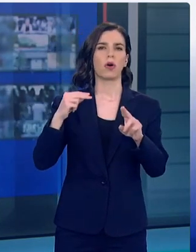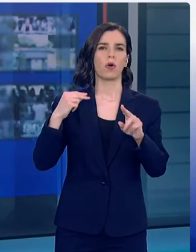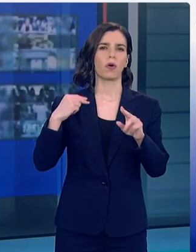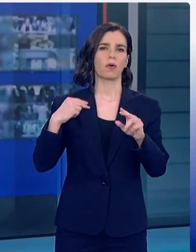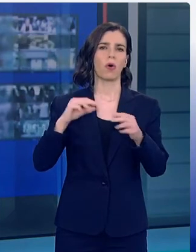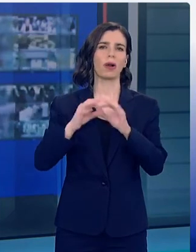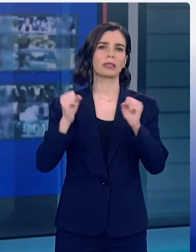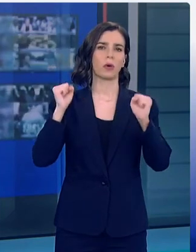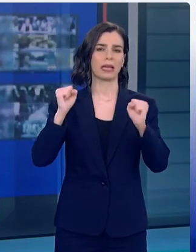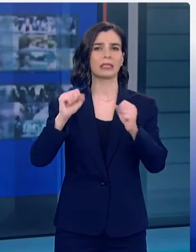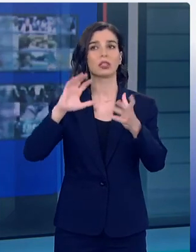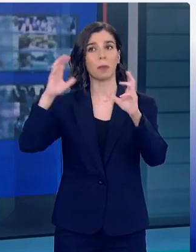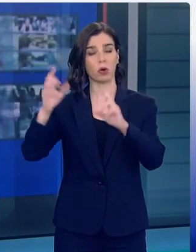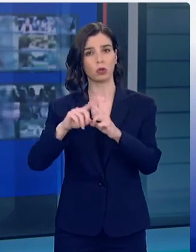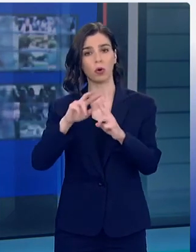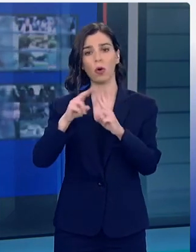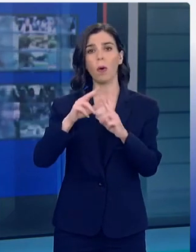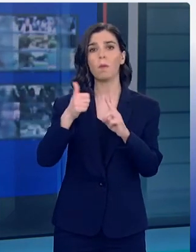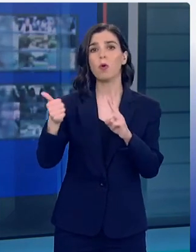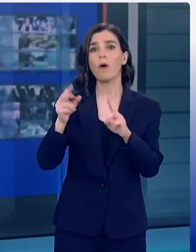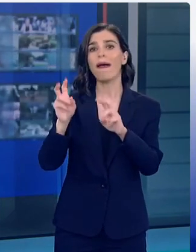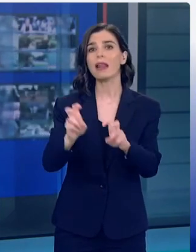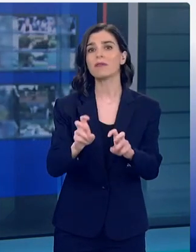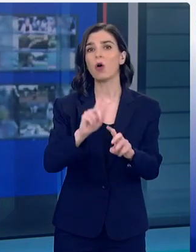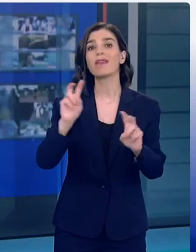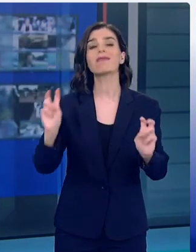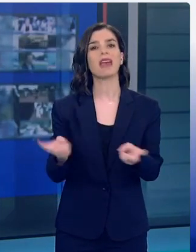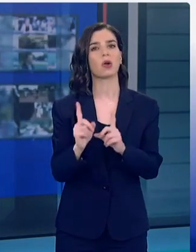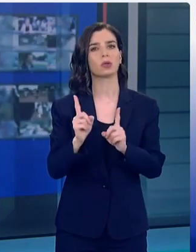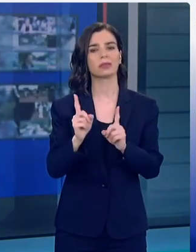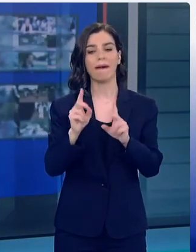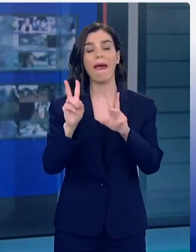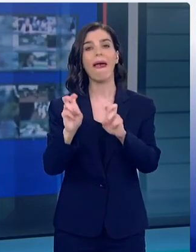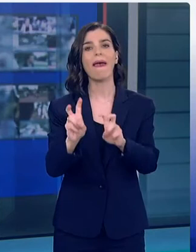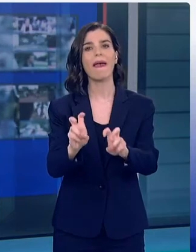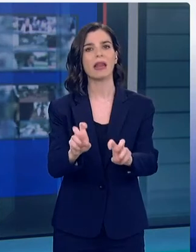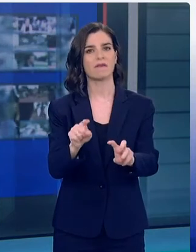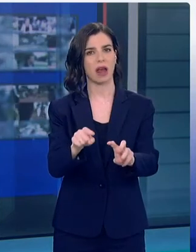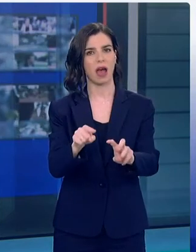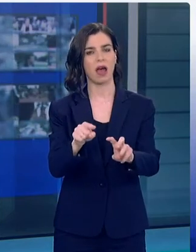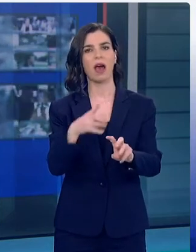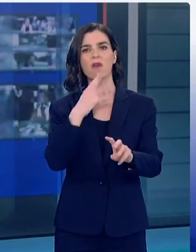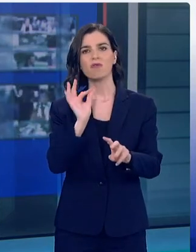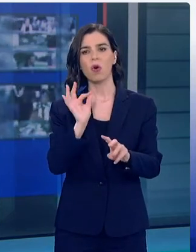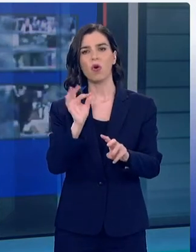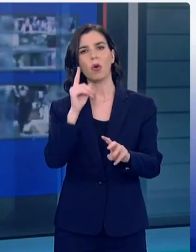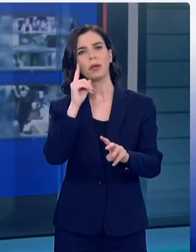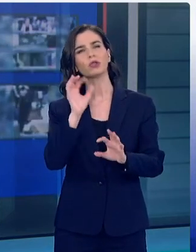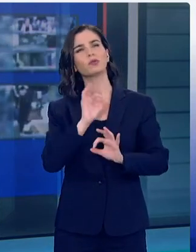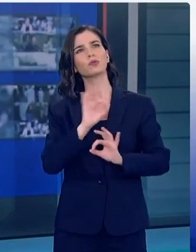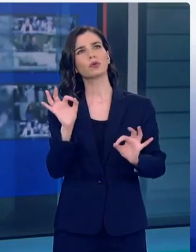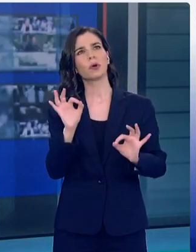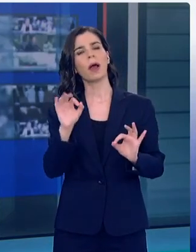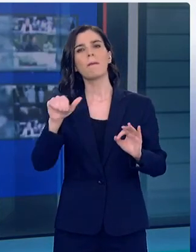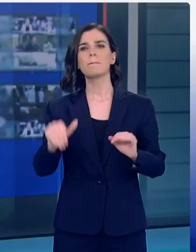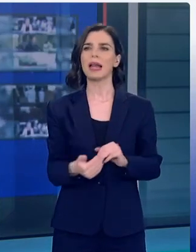πλαίσια επιδημιολογικής έρευνας και μόνο, όχι με στόχο τη διάγνωση, γιατί εκεί πραγματικά μπορεί να σου δώσει την ψευδή ασφάλεια ότι έχεις